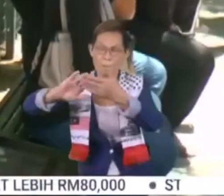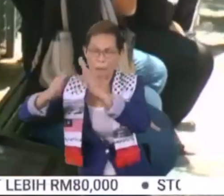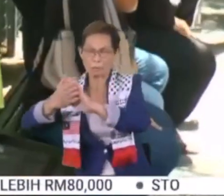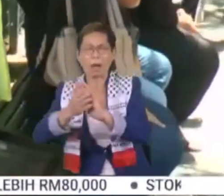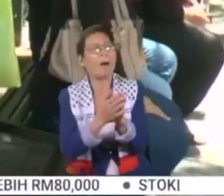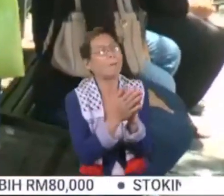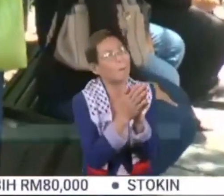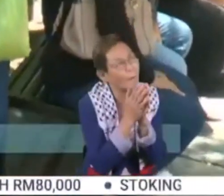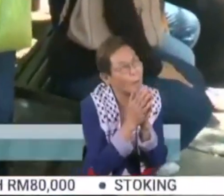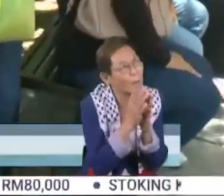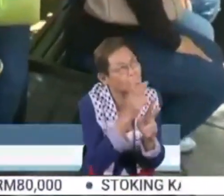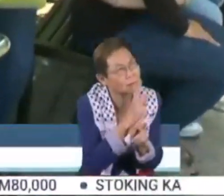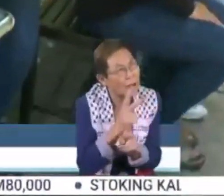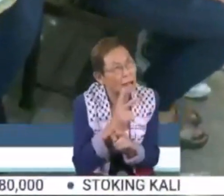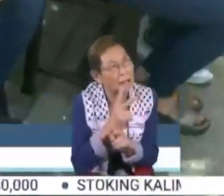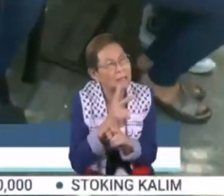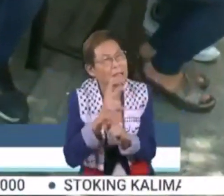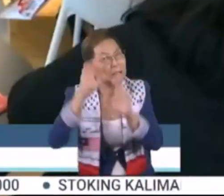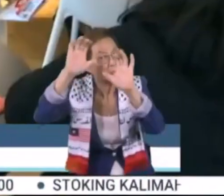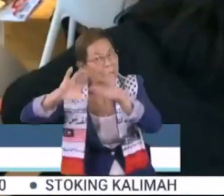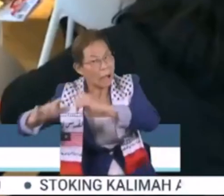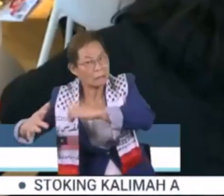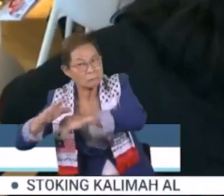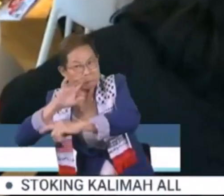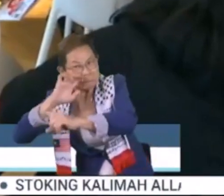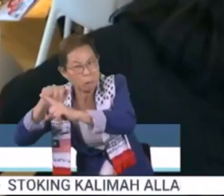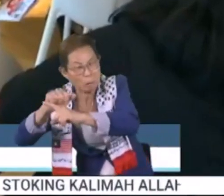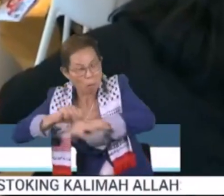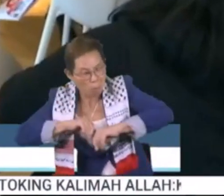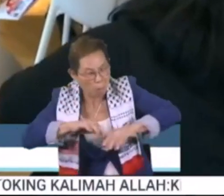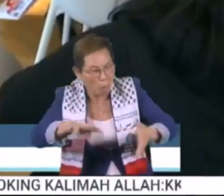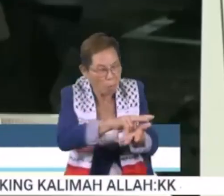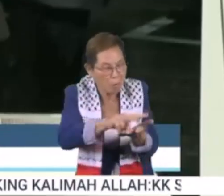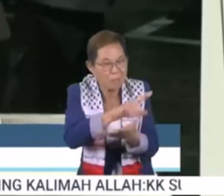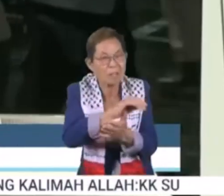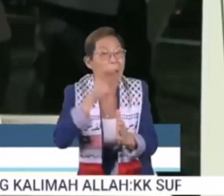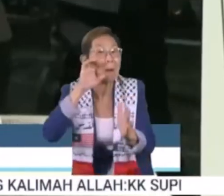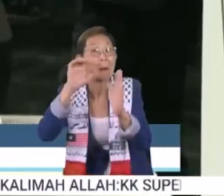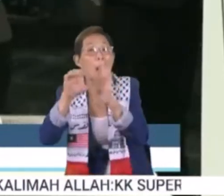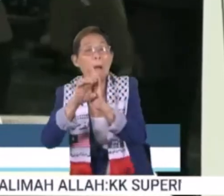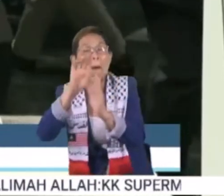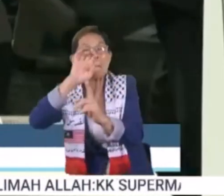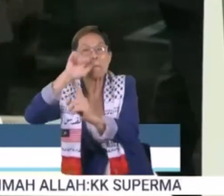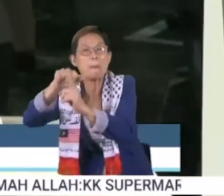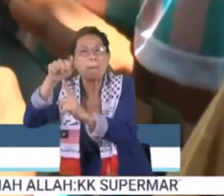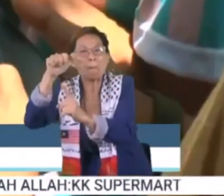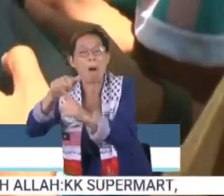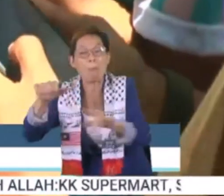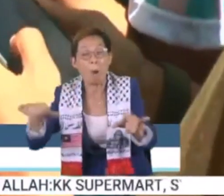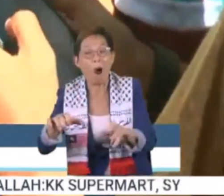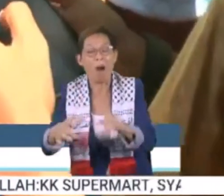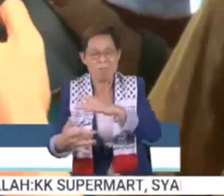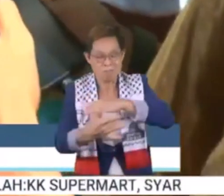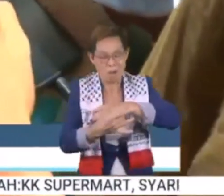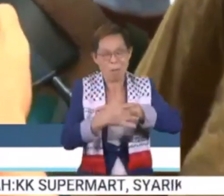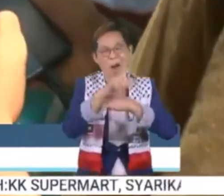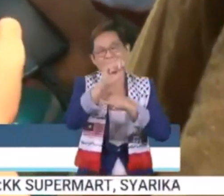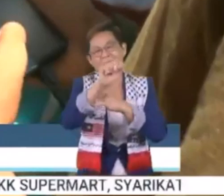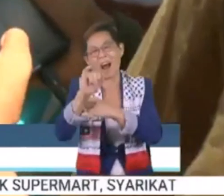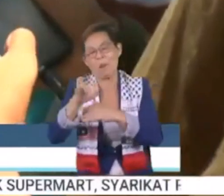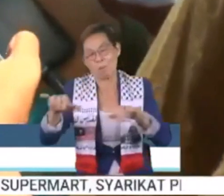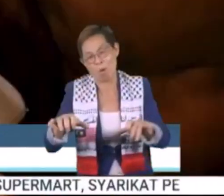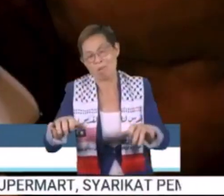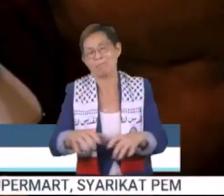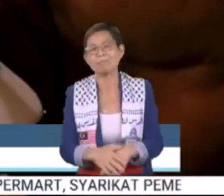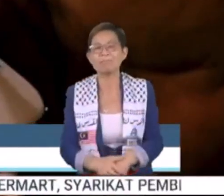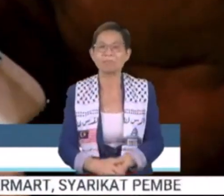Masyarakat diminta berwaspada taktik penipuan menggunakan penyebaran video dan imej palsu deepfake dihasilkan teknologi kecerdasan